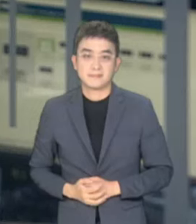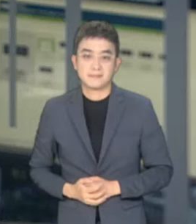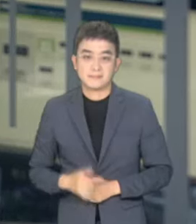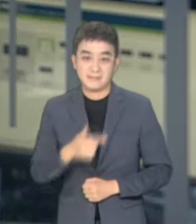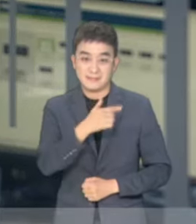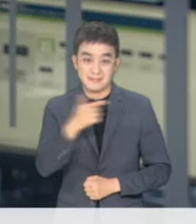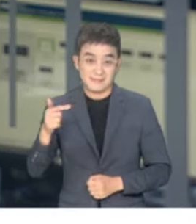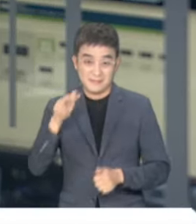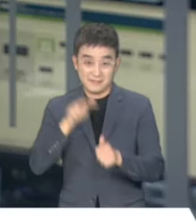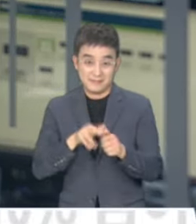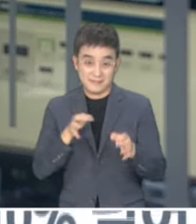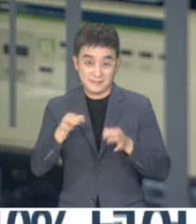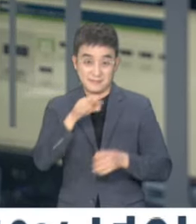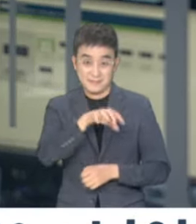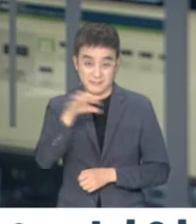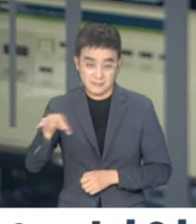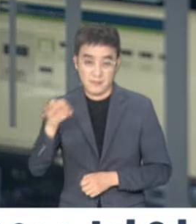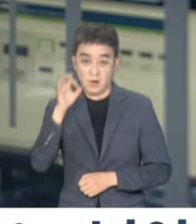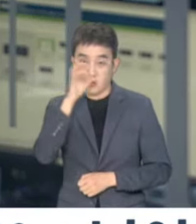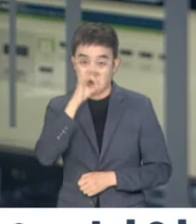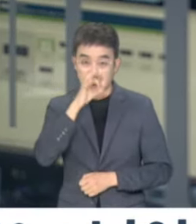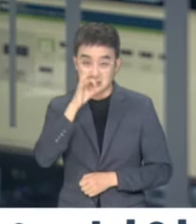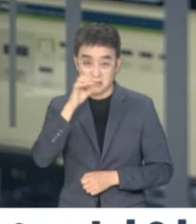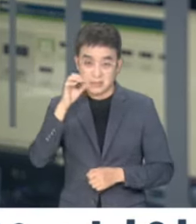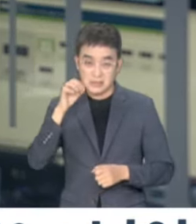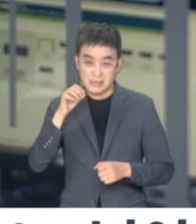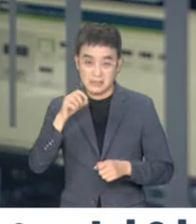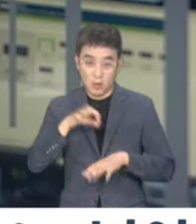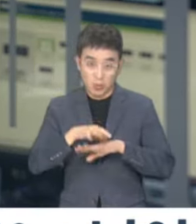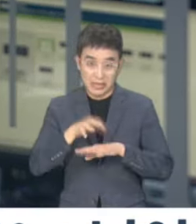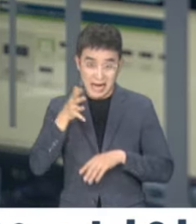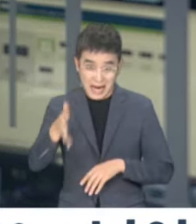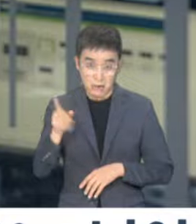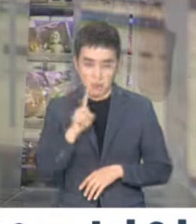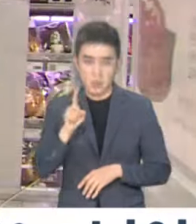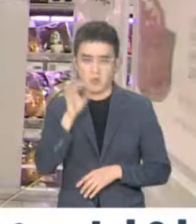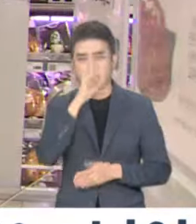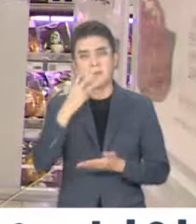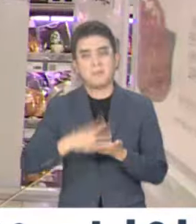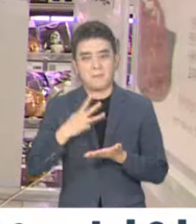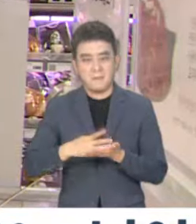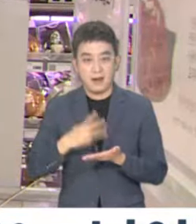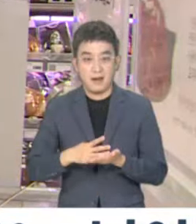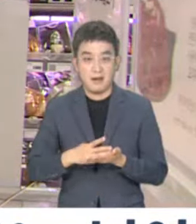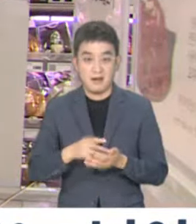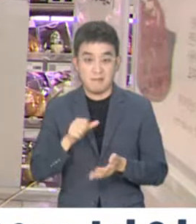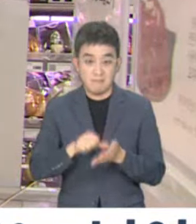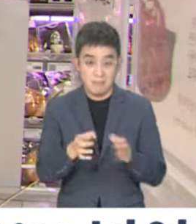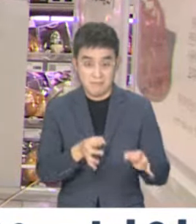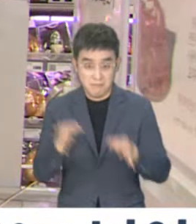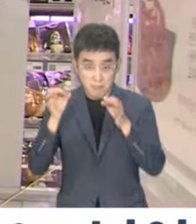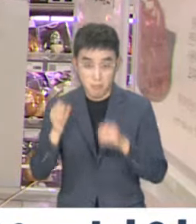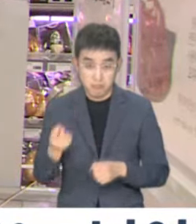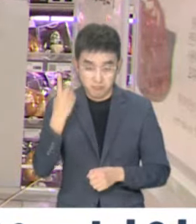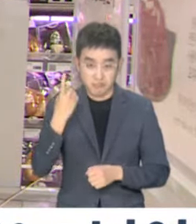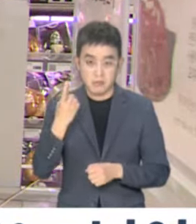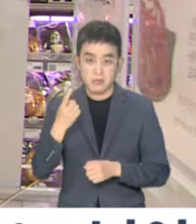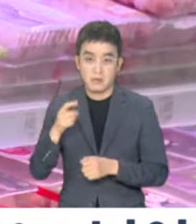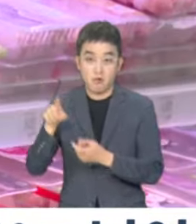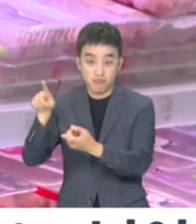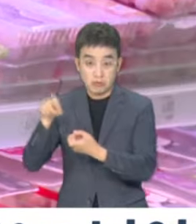대영마트 돼지고기 매출에 대부분을 겹살이 차지하는 가운데 고물가 여파로 수입산 겹살이 판매